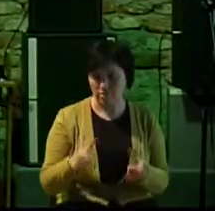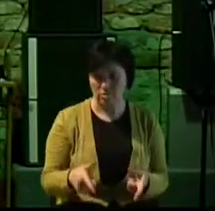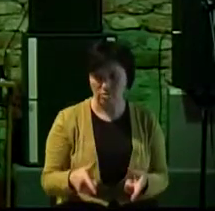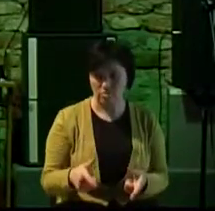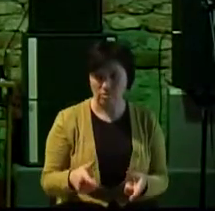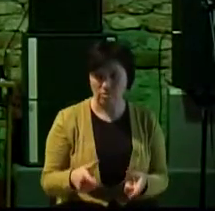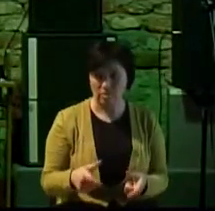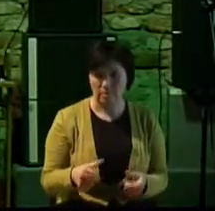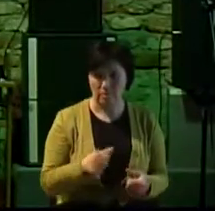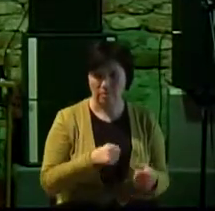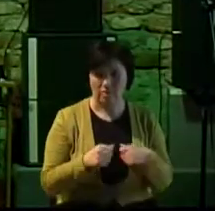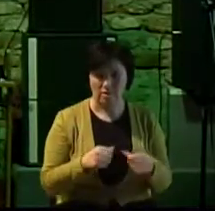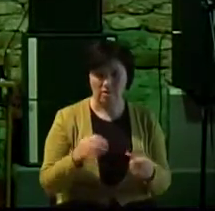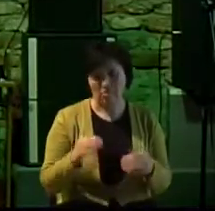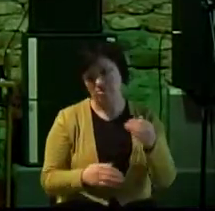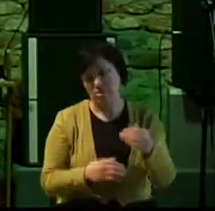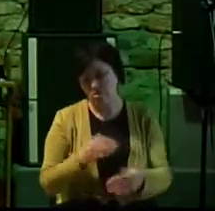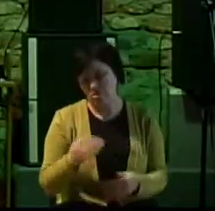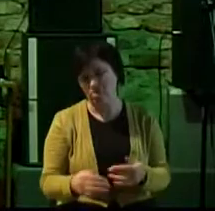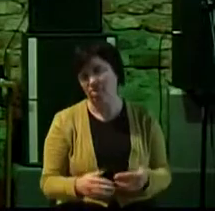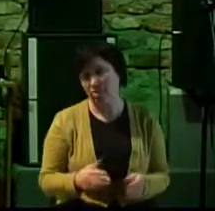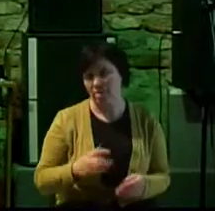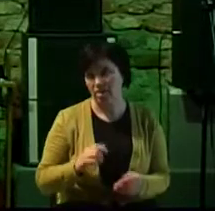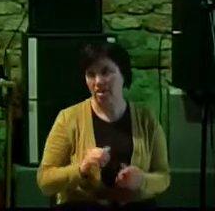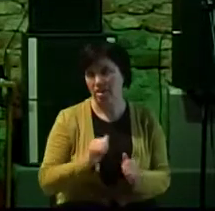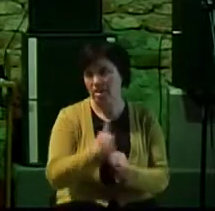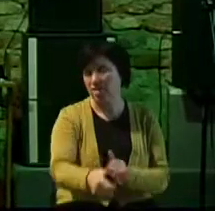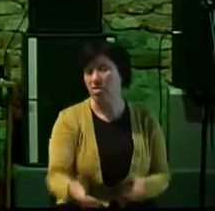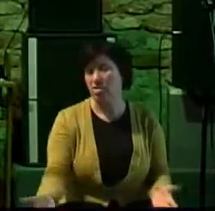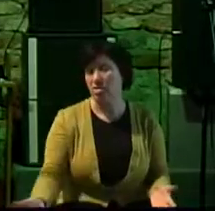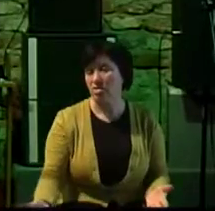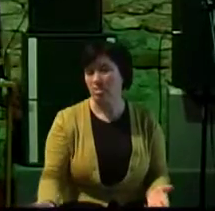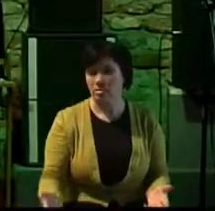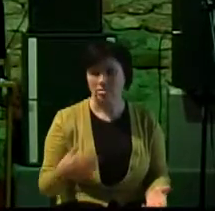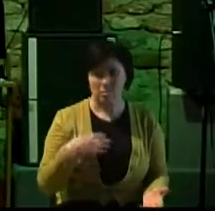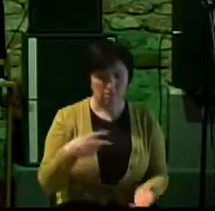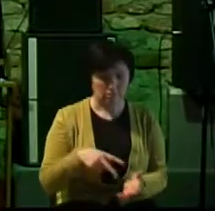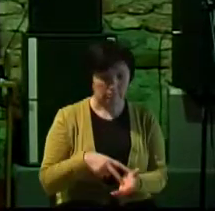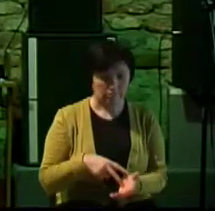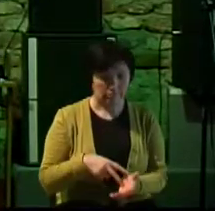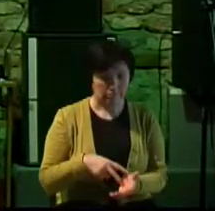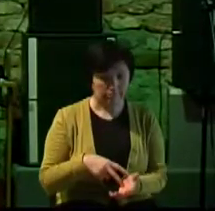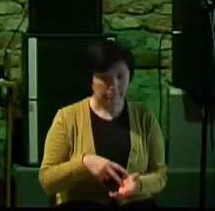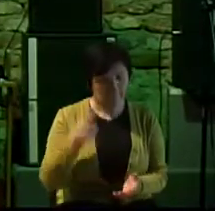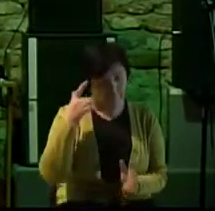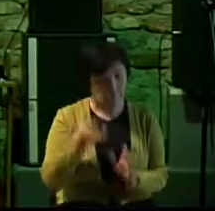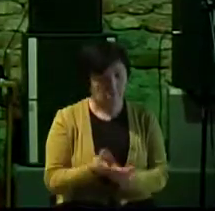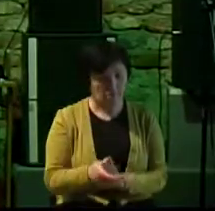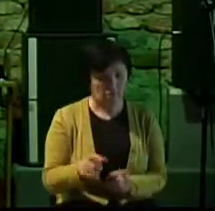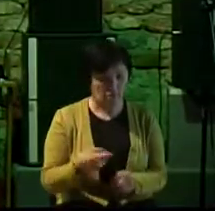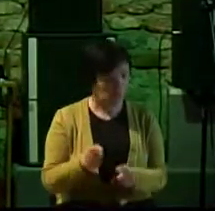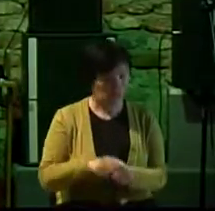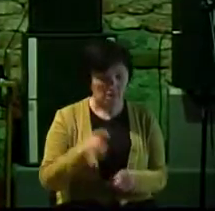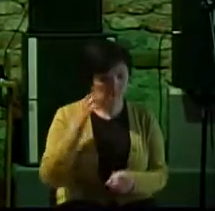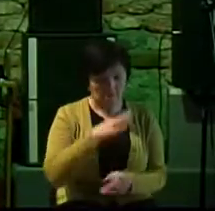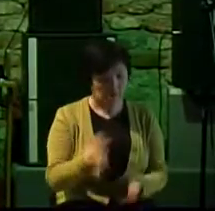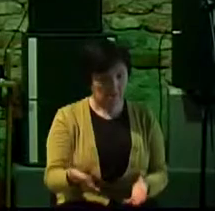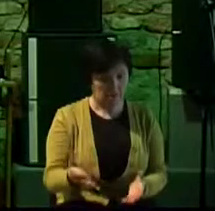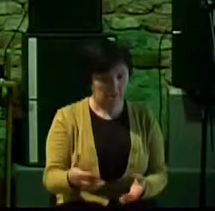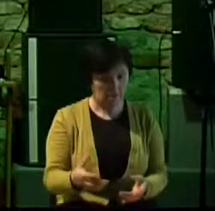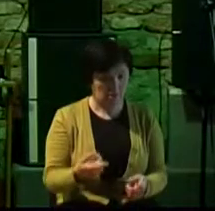этот грех и пошел своим путем. И я остался стоять, понимая, что это неправильно,